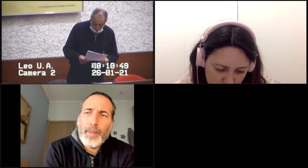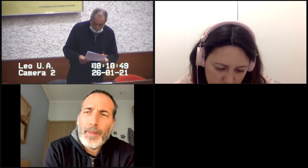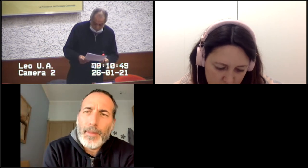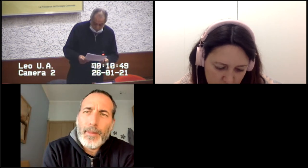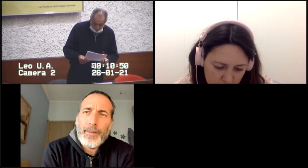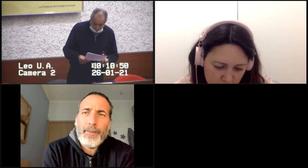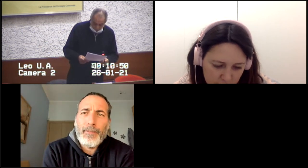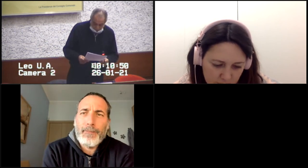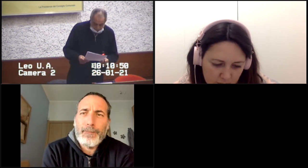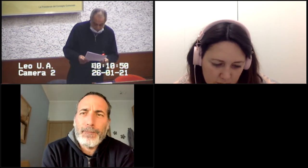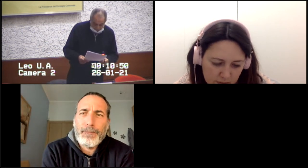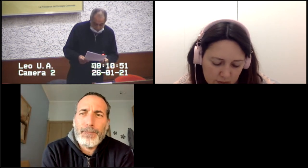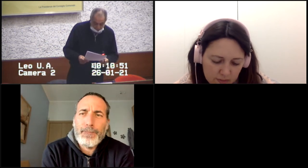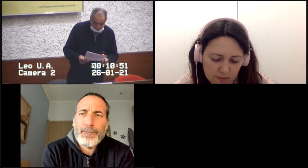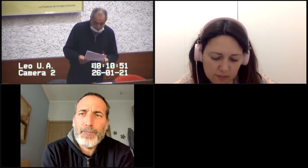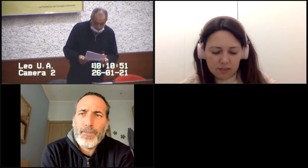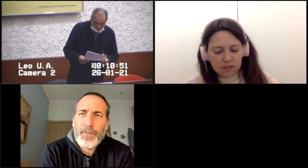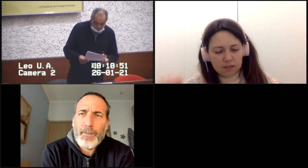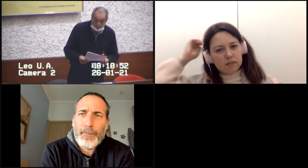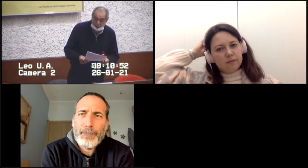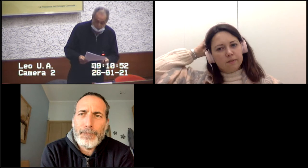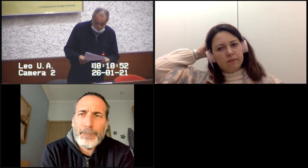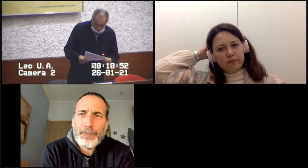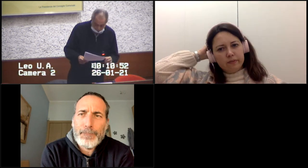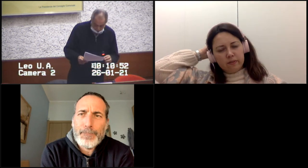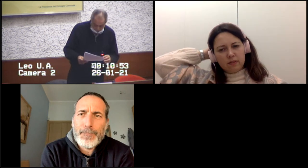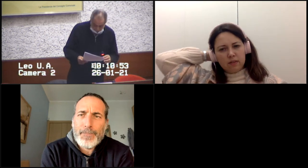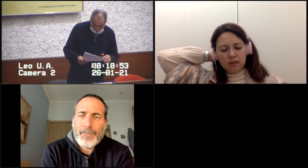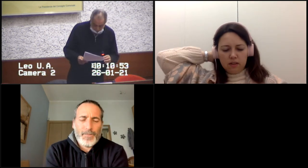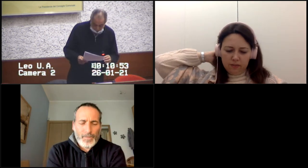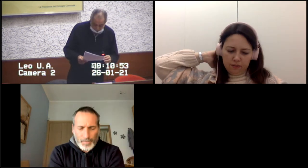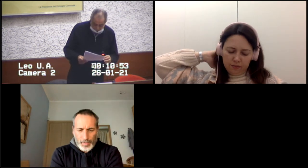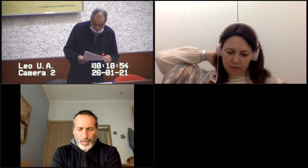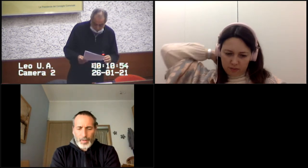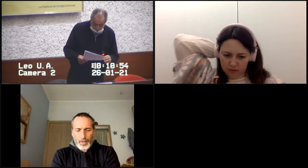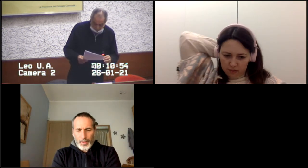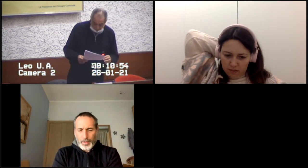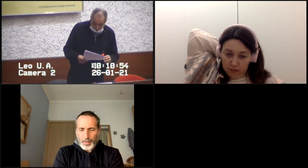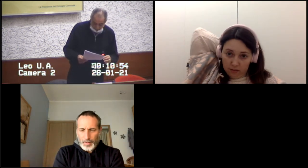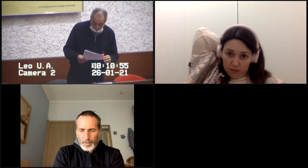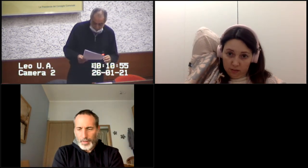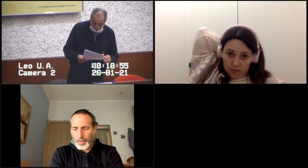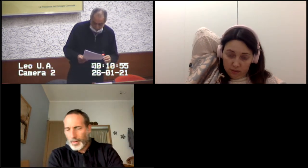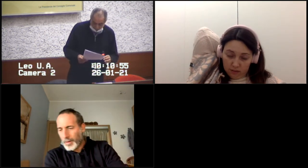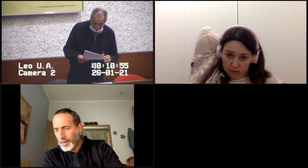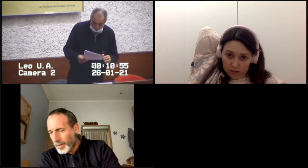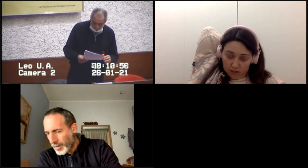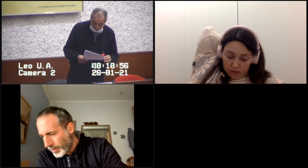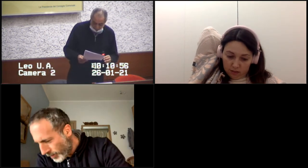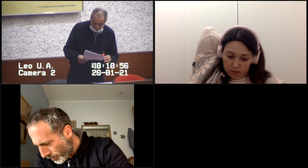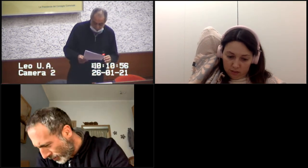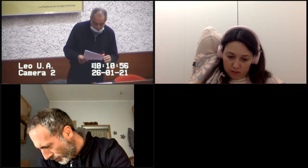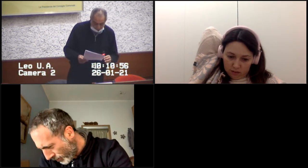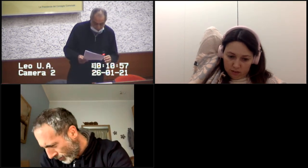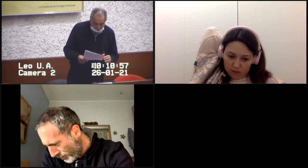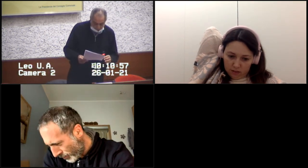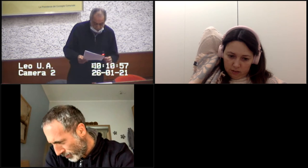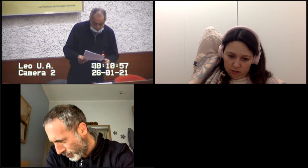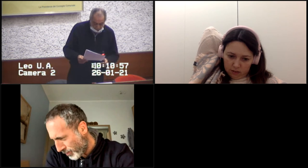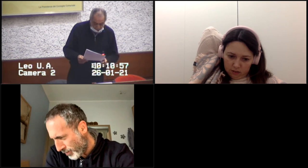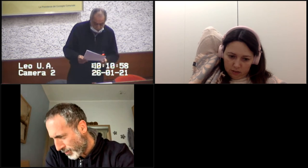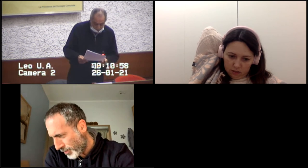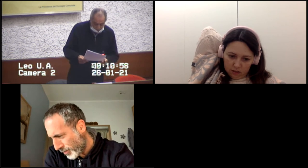proposito ci aspettiamo che già da stasera in sede di replica a questo mio intervento l'assessore alla Miranda si impegni a riutilizzare le nuove